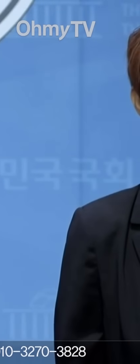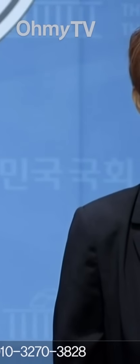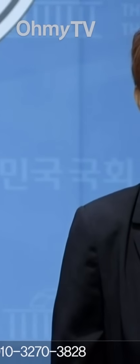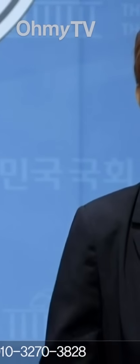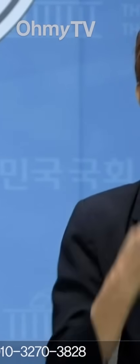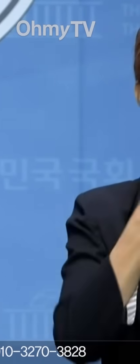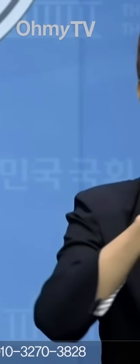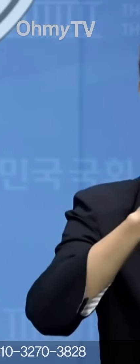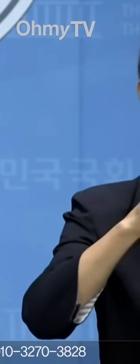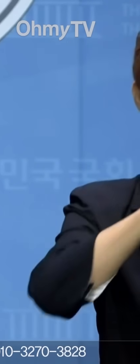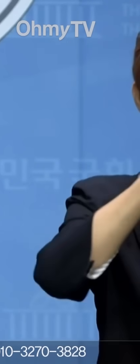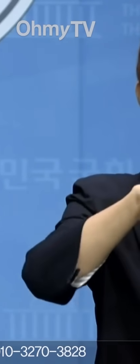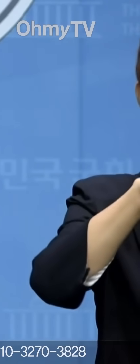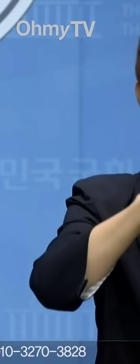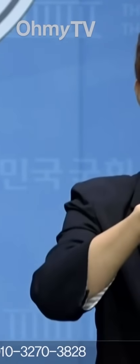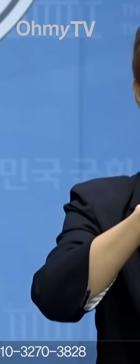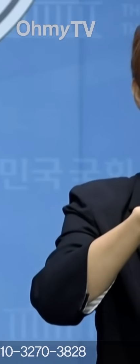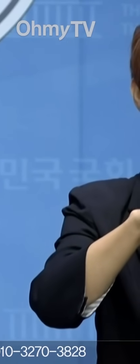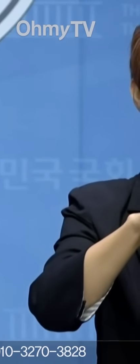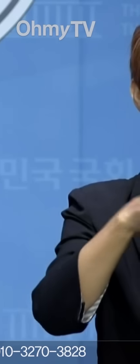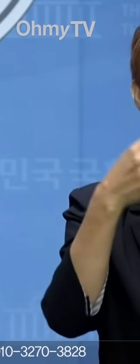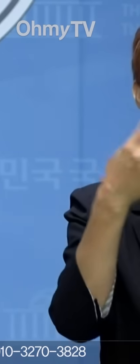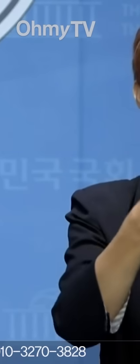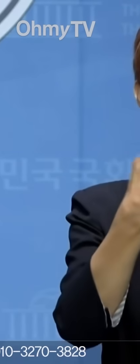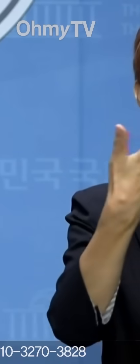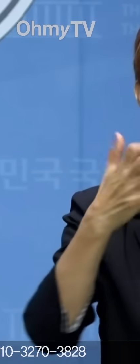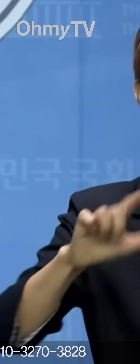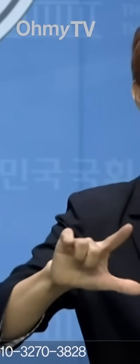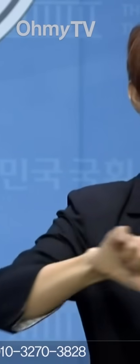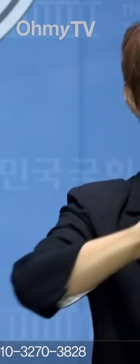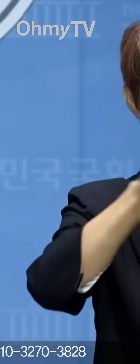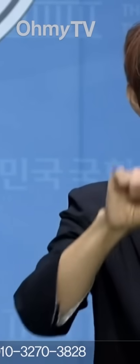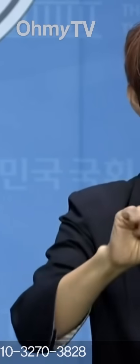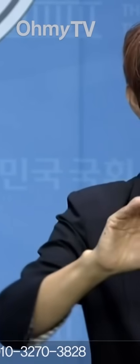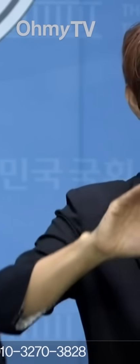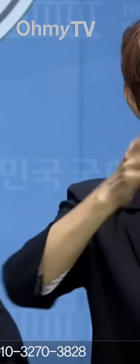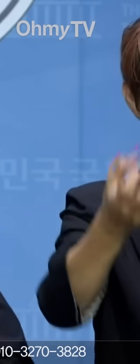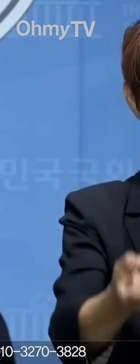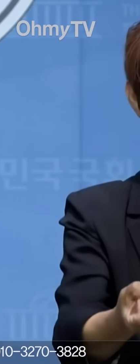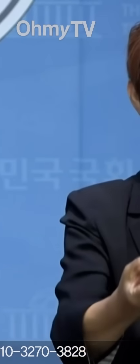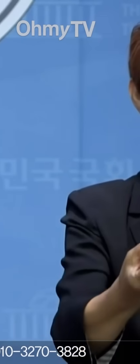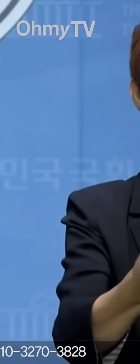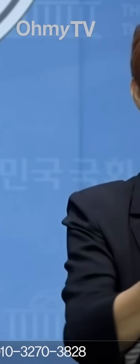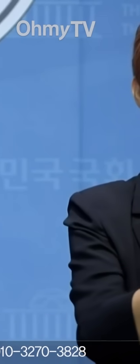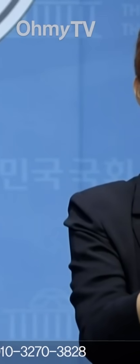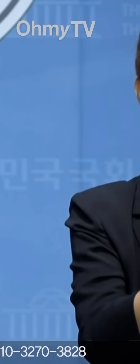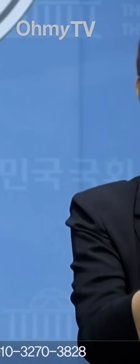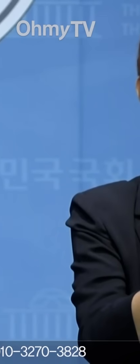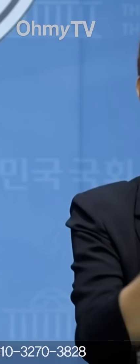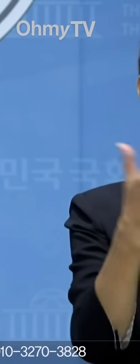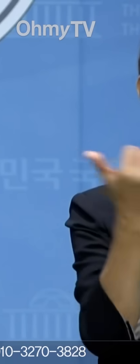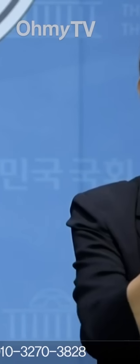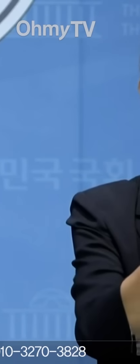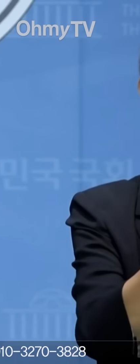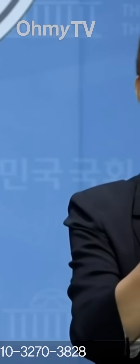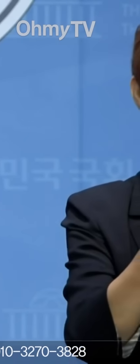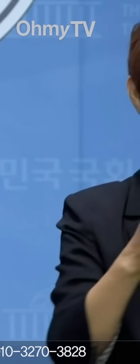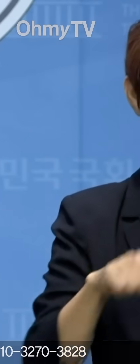필리핀 마닐라에서 열린 2019년 7월 국제회의에 공식 참석